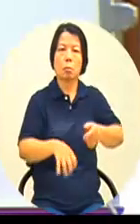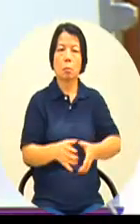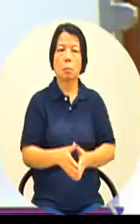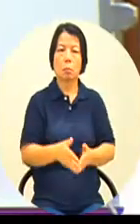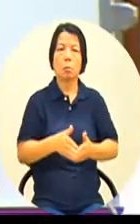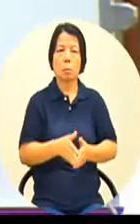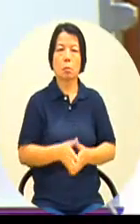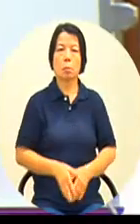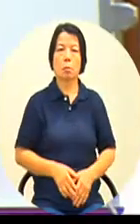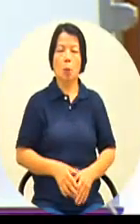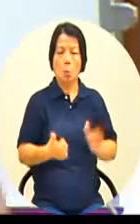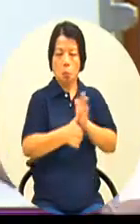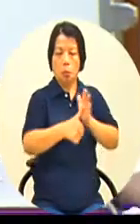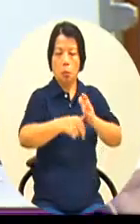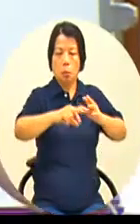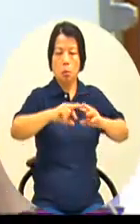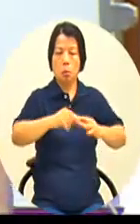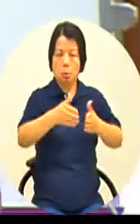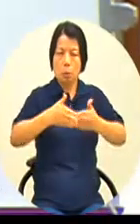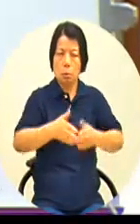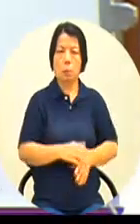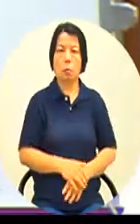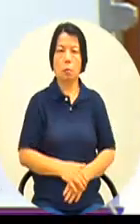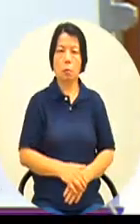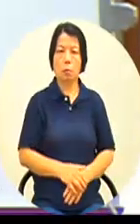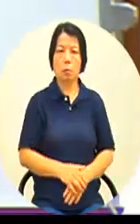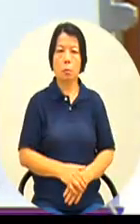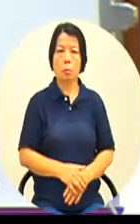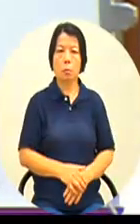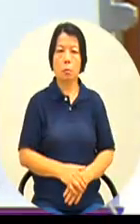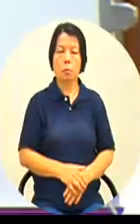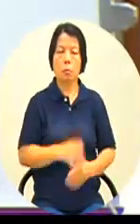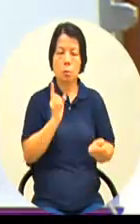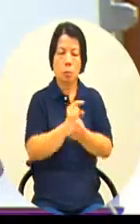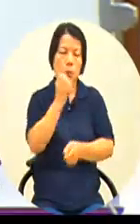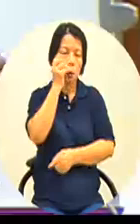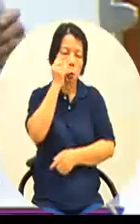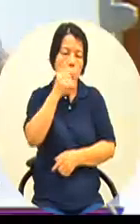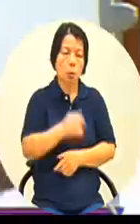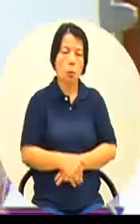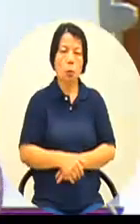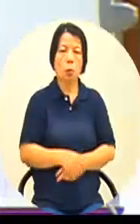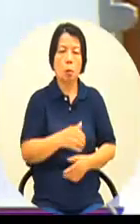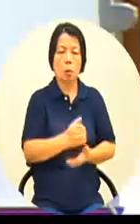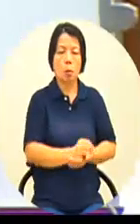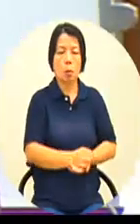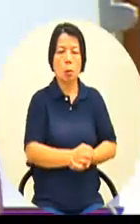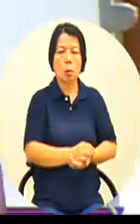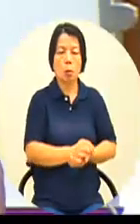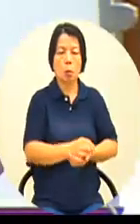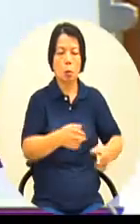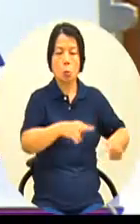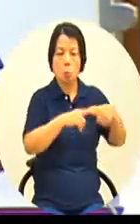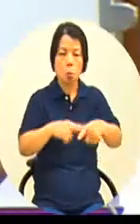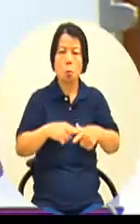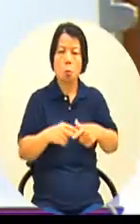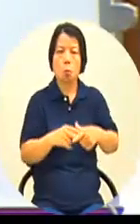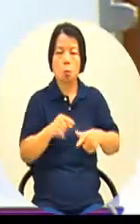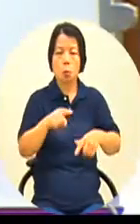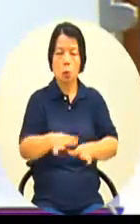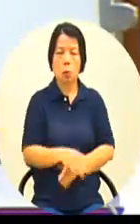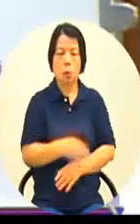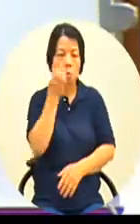是左营代表高雄，这个不对的。对我们的观光行销是有很大的挫折。你莫小看这样